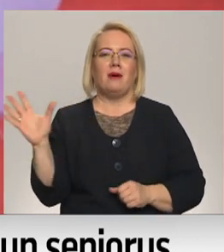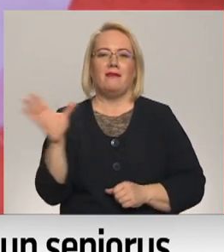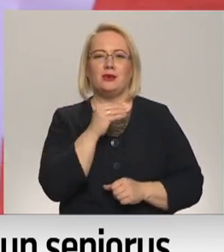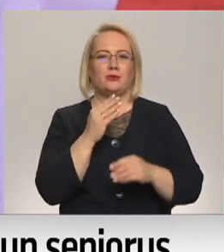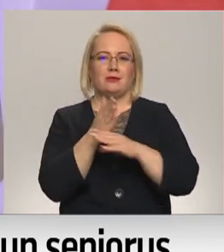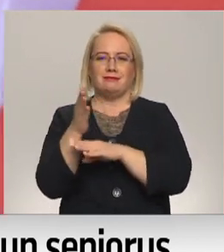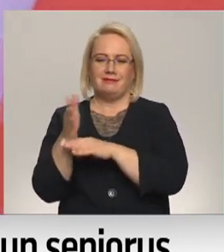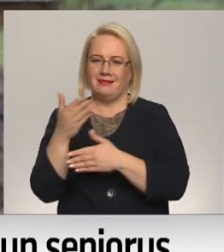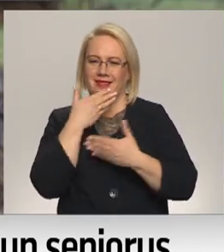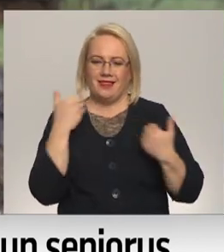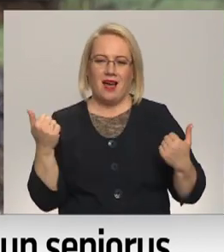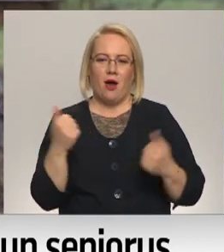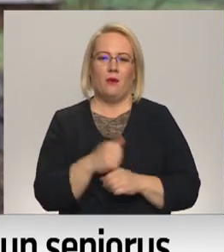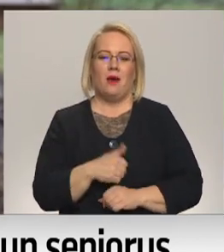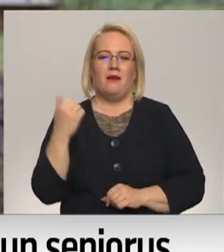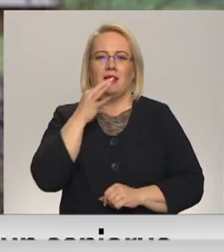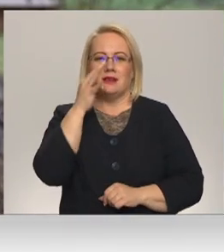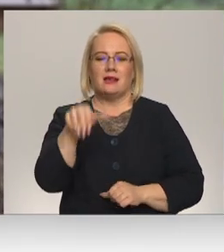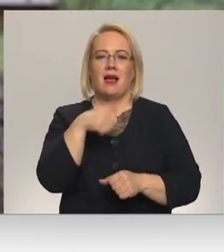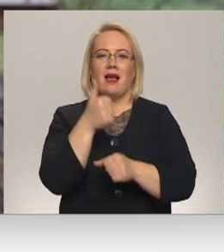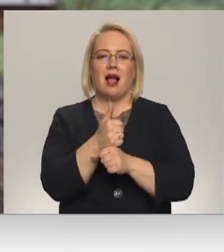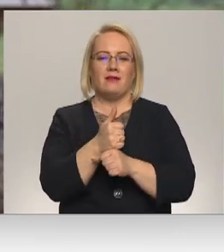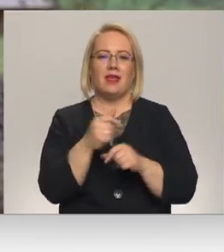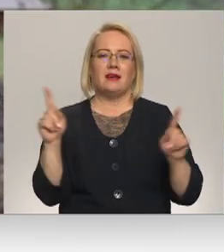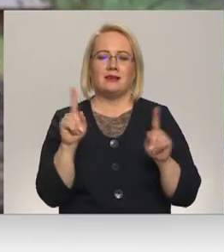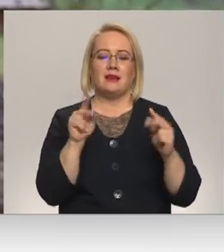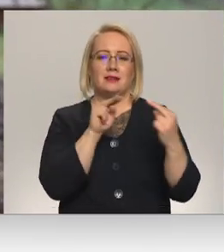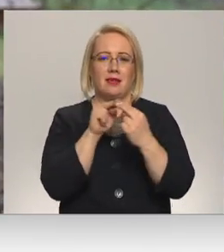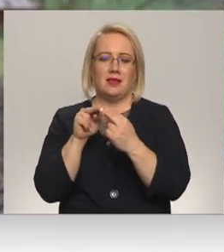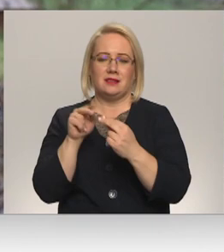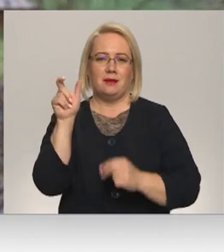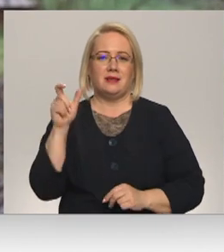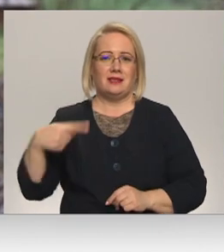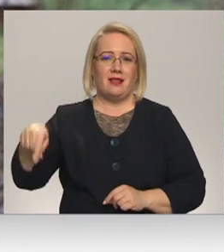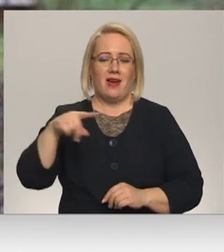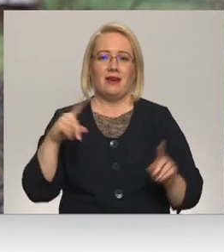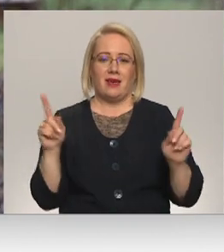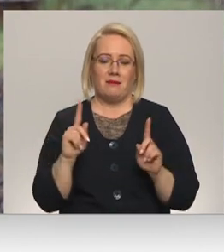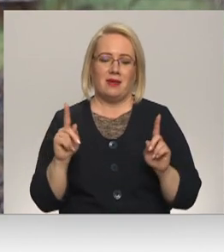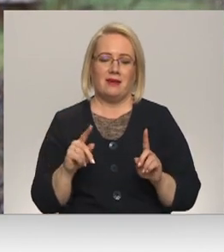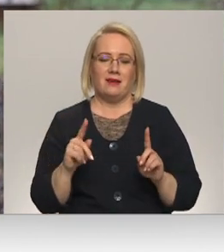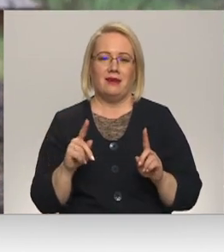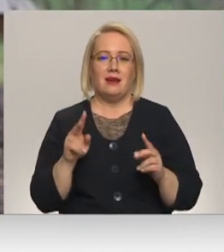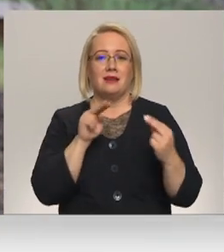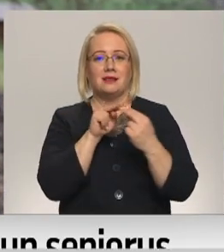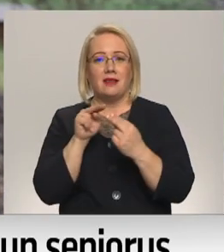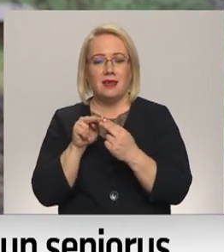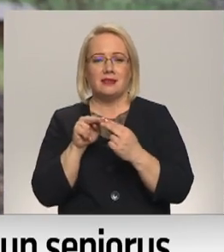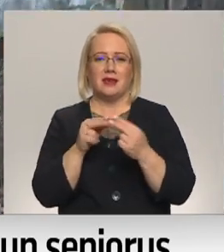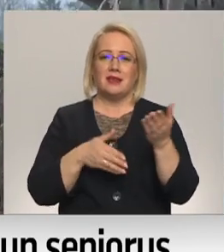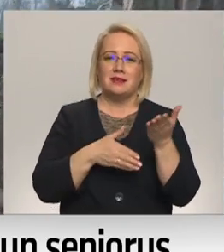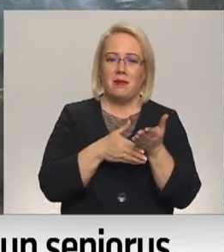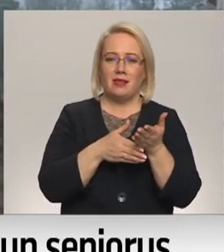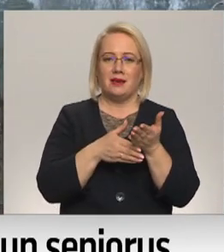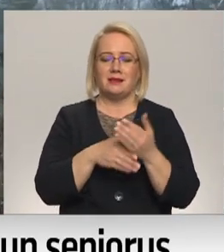nenāk. Galvenais jau, es domāju, to saticību, lai tie cilvēki ir tādi saticīgi un